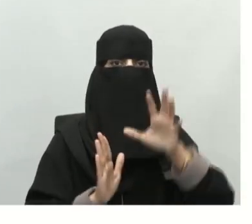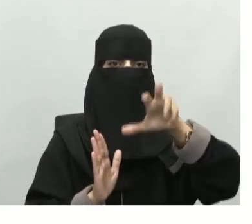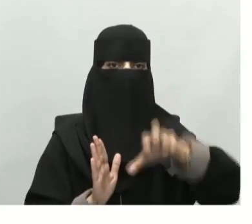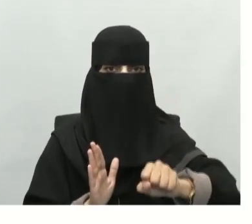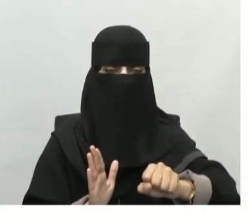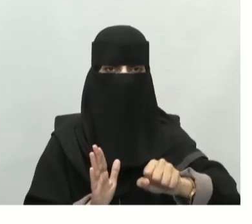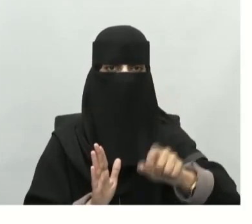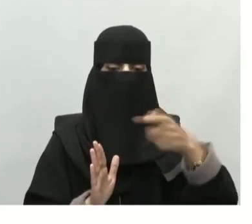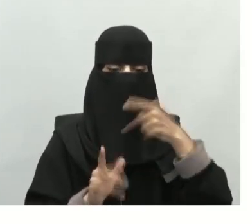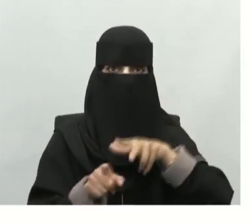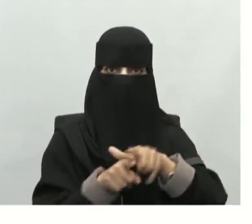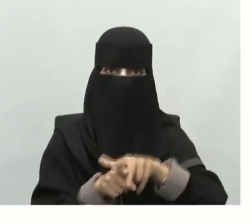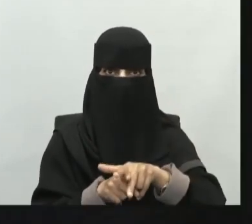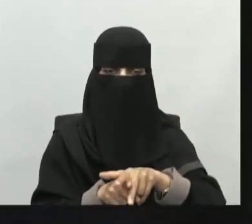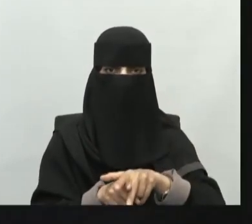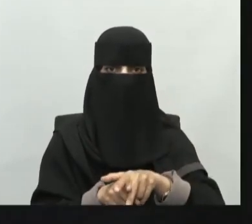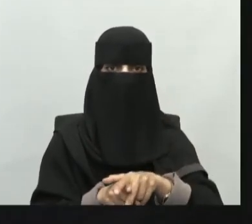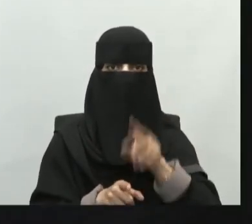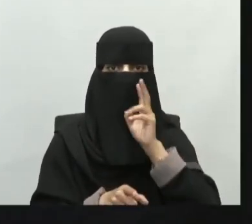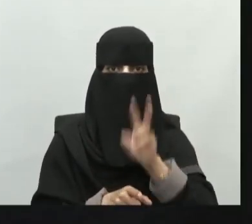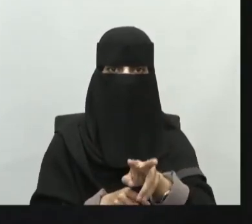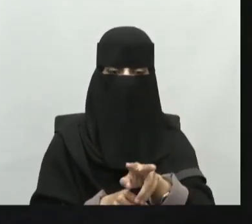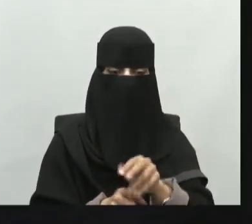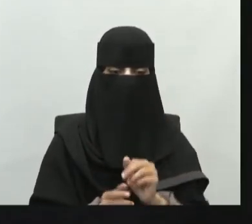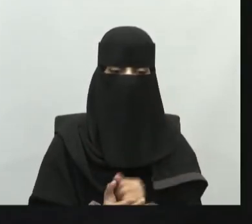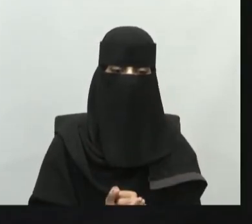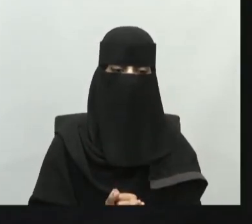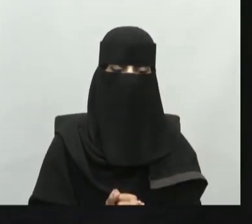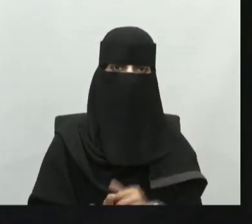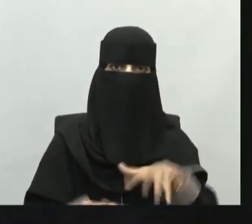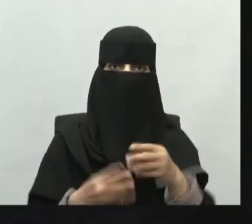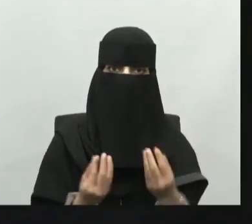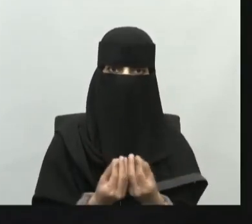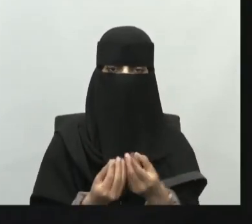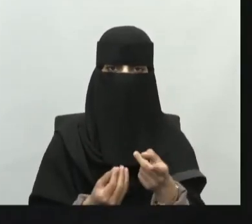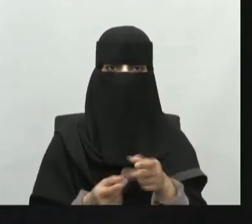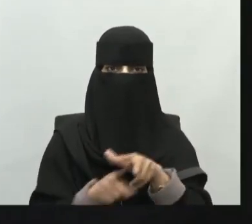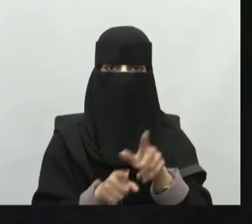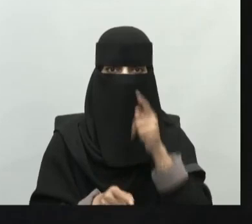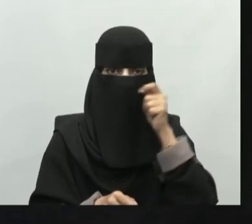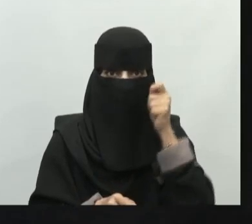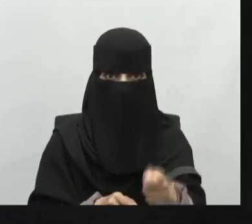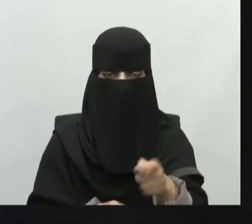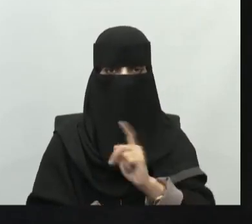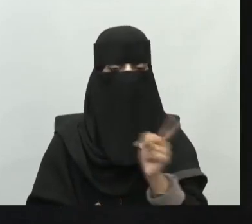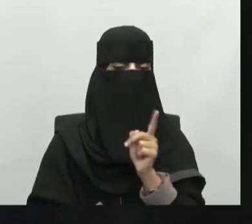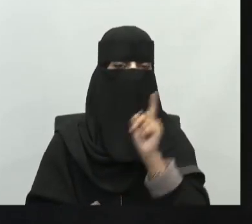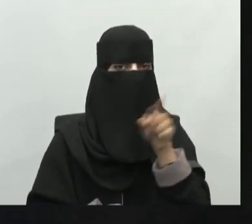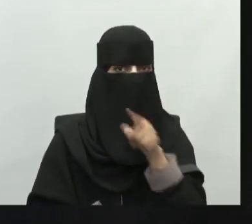او حتى نؤذيهم جرد ان نلعب معها بطريقه ايذائه